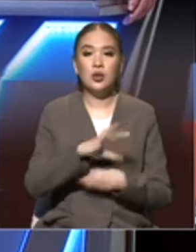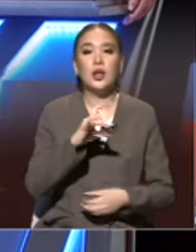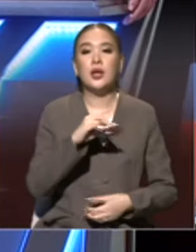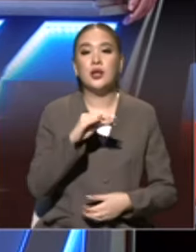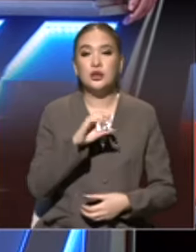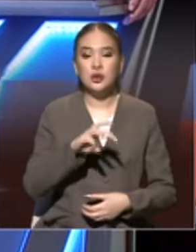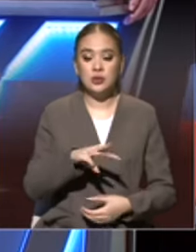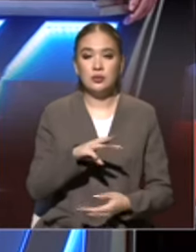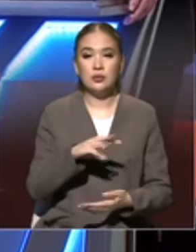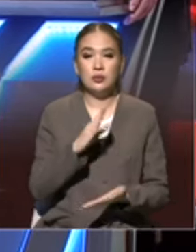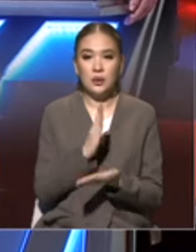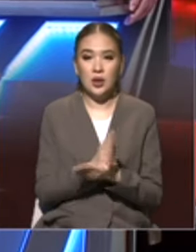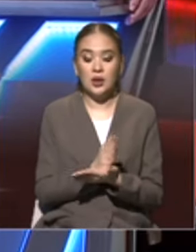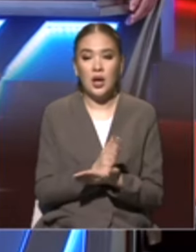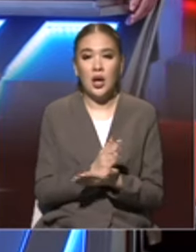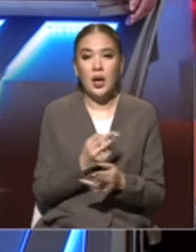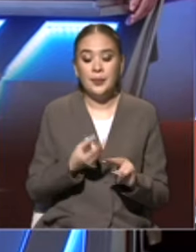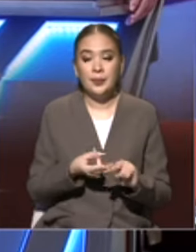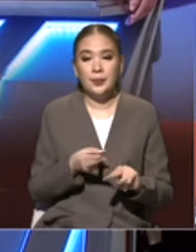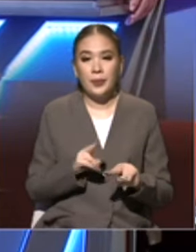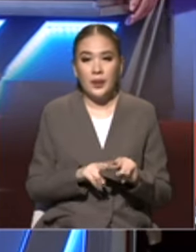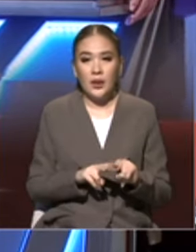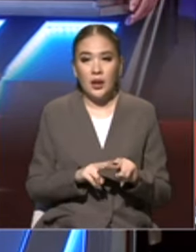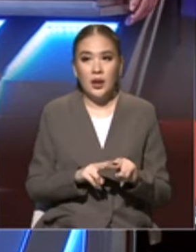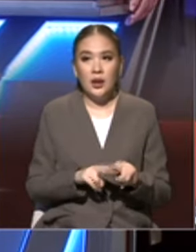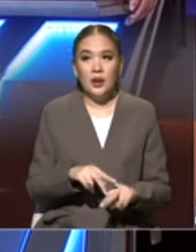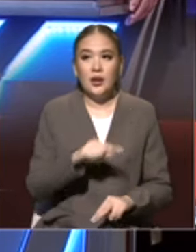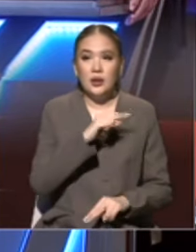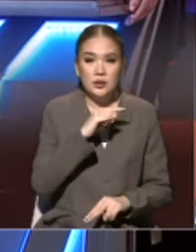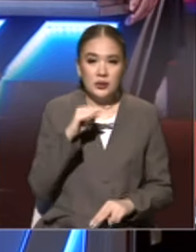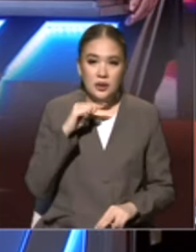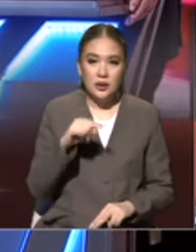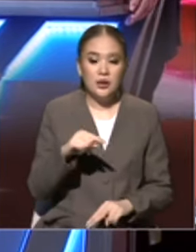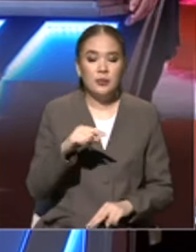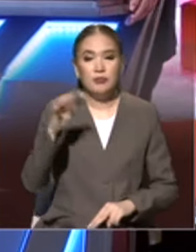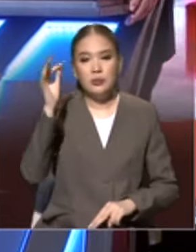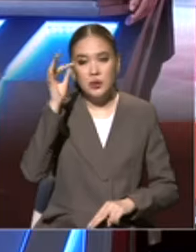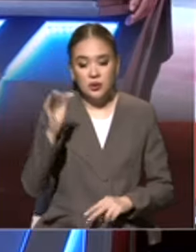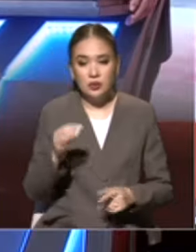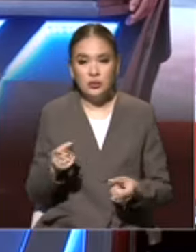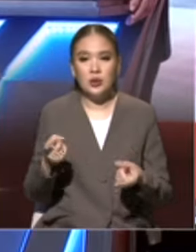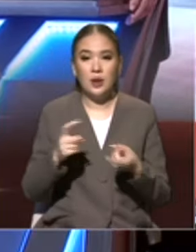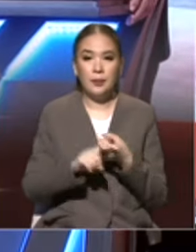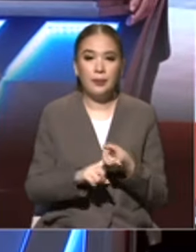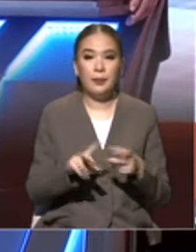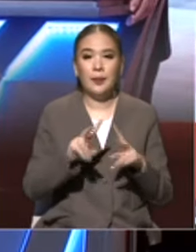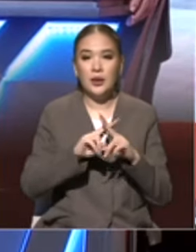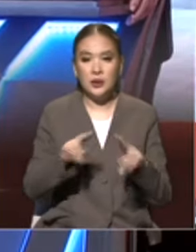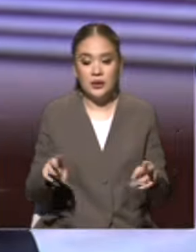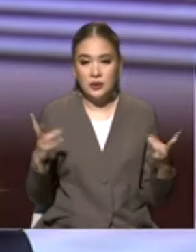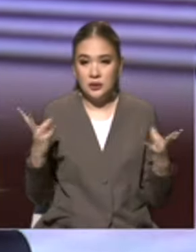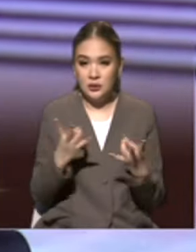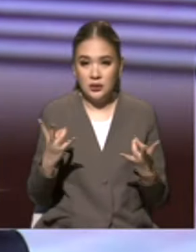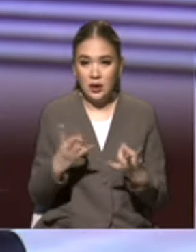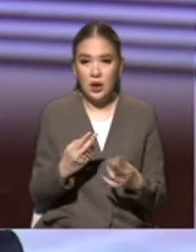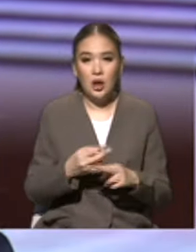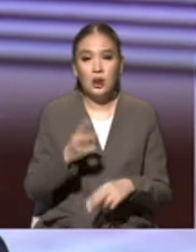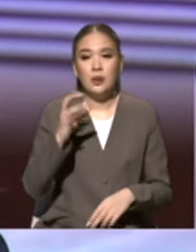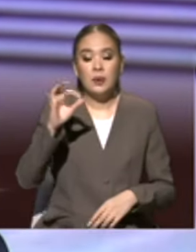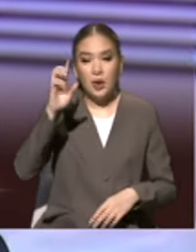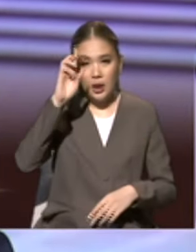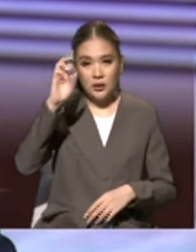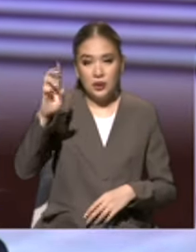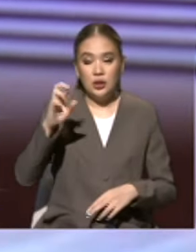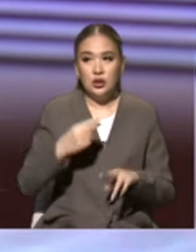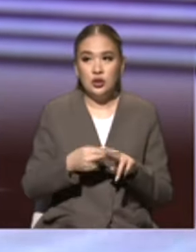Яғни біздің отандық өнім берушілермен қатар мына Ресей, Беларусьтің өнім берушілеріне біздер бірдей жағдай жасауымыз керек. Алайда үкімет өзінің